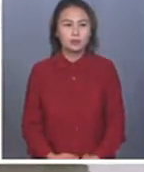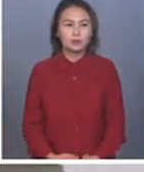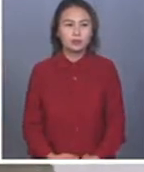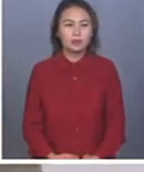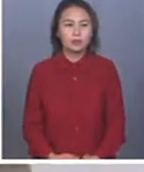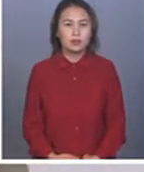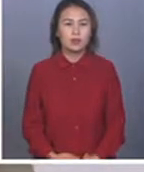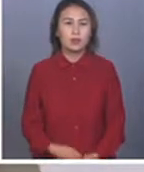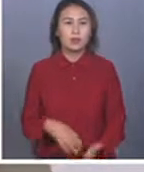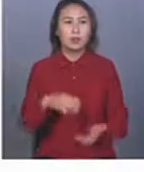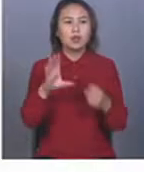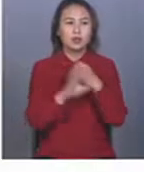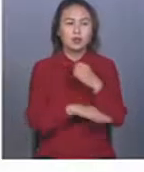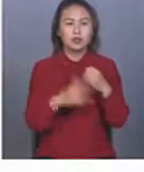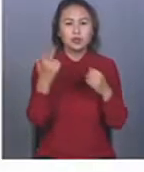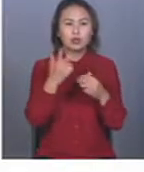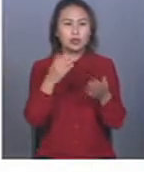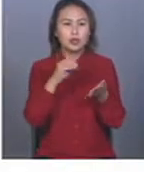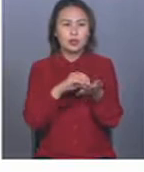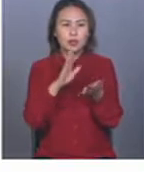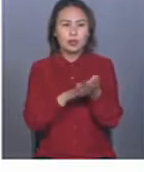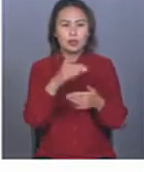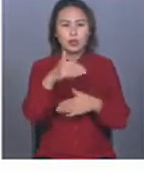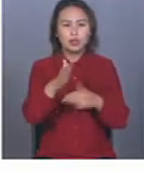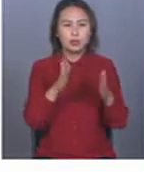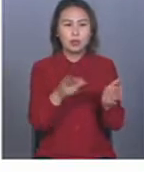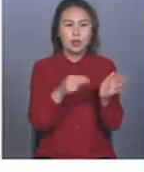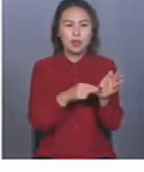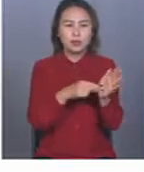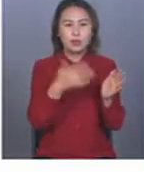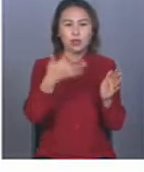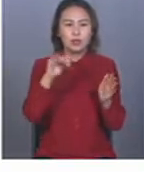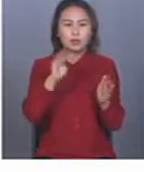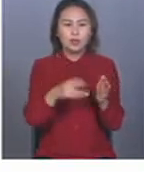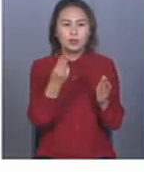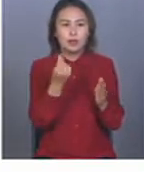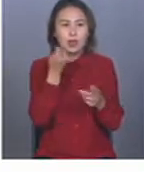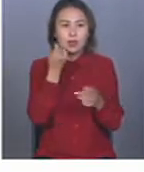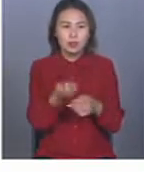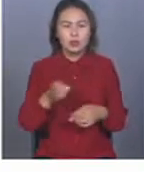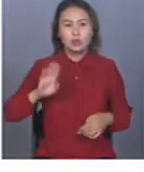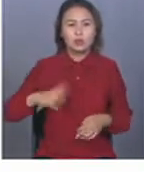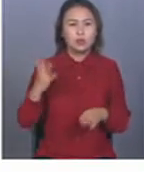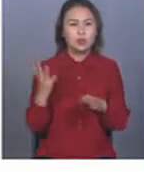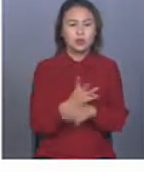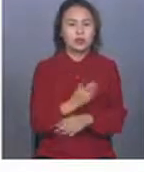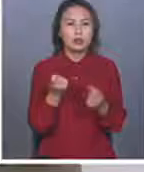Соңғы үшінші есебіміз, планшеттің бағасы 50 мың теңгеге арзандап, кейін 4 есе